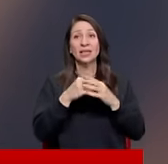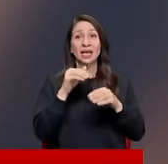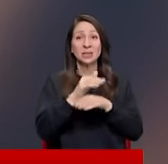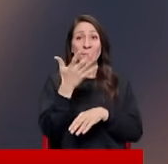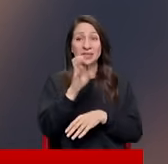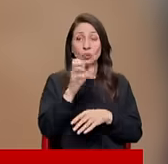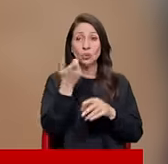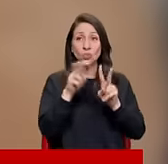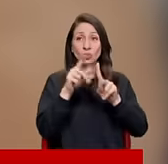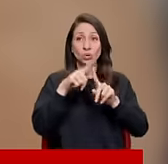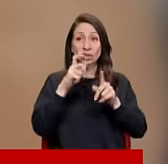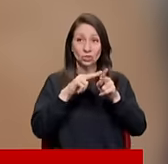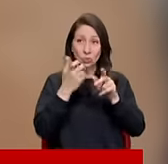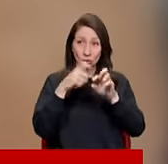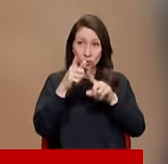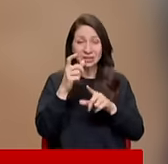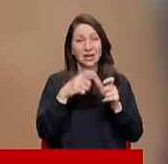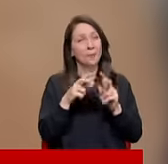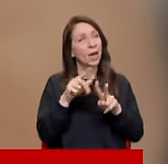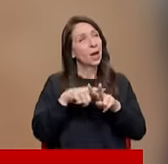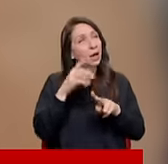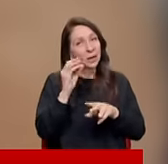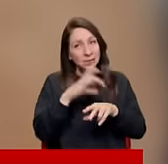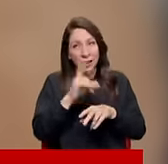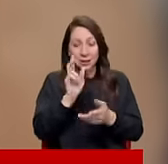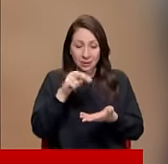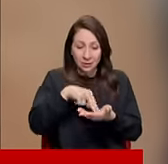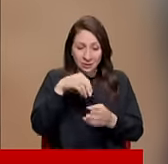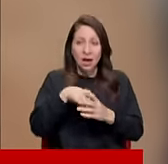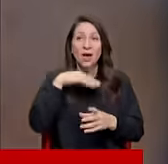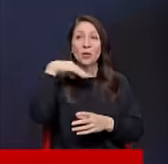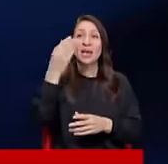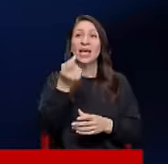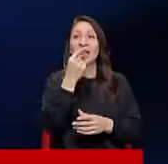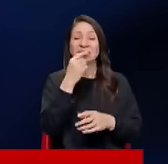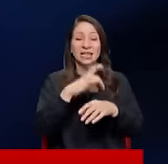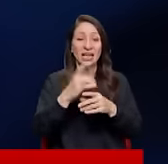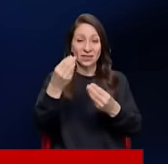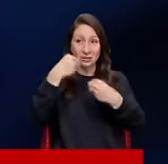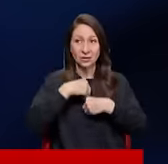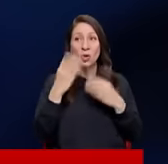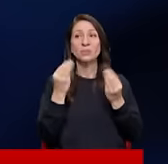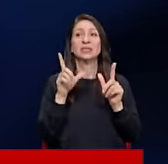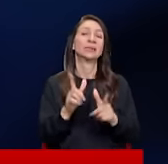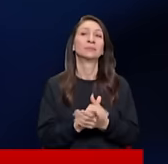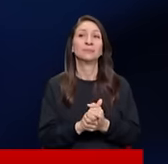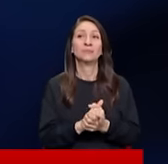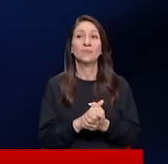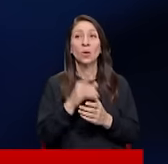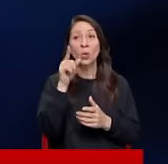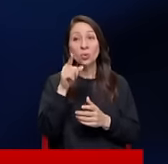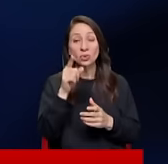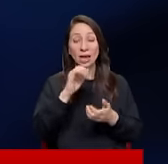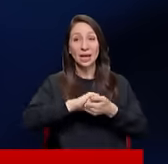yaşayan 5 aylık Umutcan Kurt da SMA hastası, ayağa kalkabilmesi için yurt dışındaki ilaç tedavisinin bir an önce başlaması gerekiyor. Onun